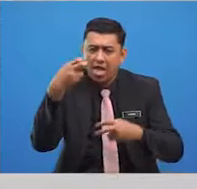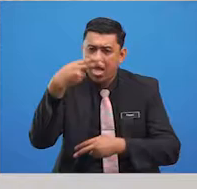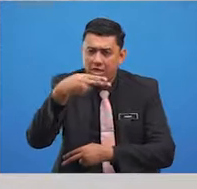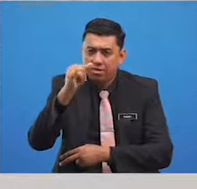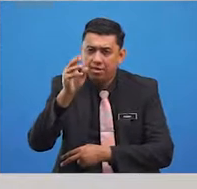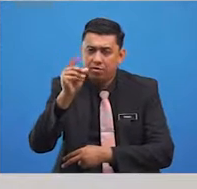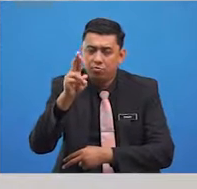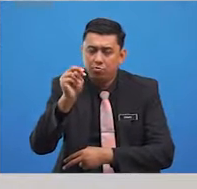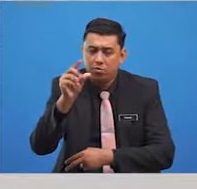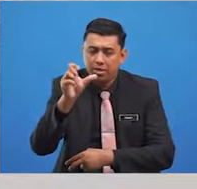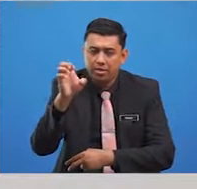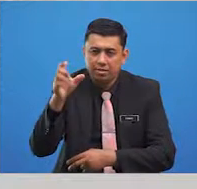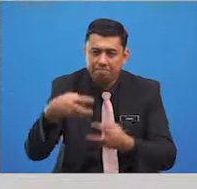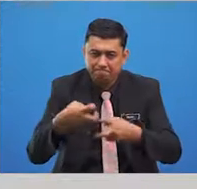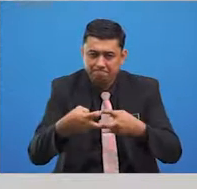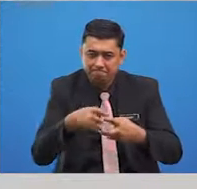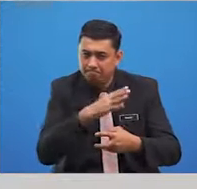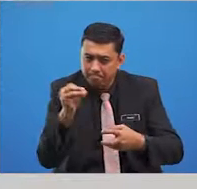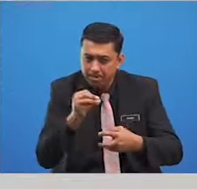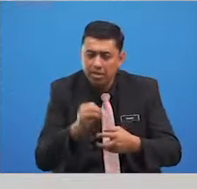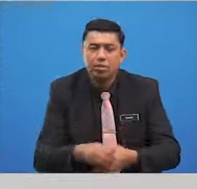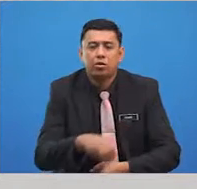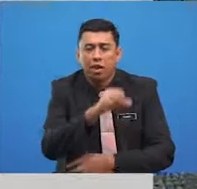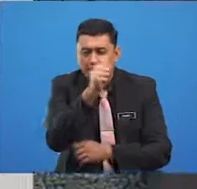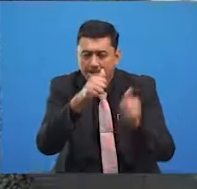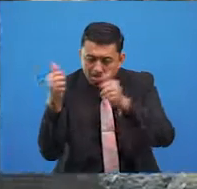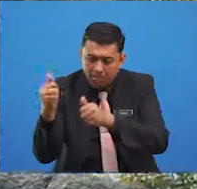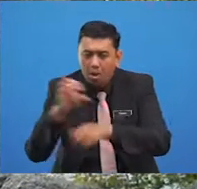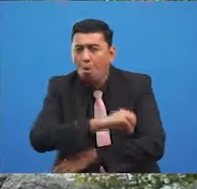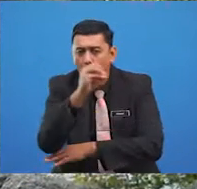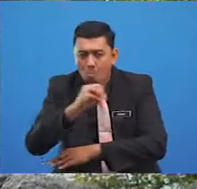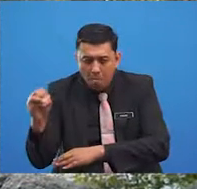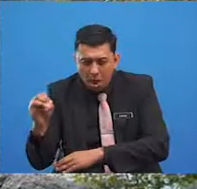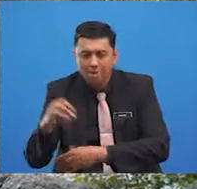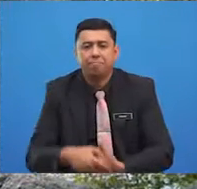biomas, ombak, geoterma dan angin.